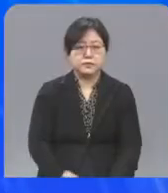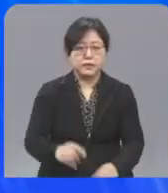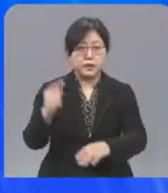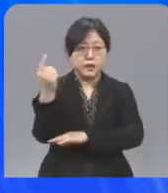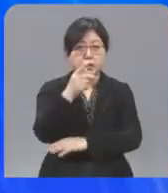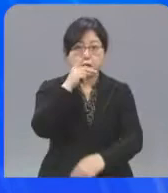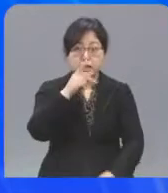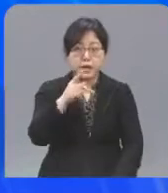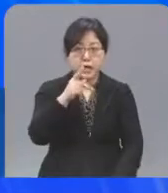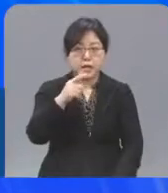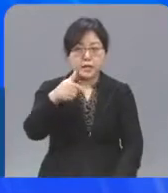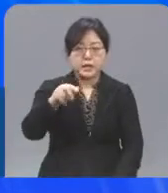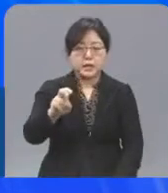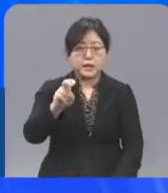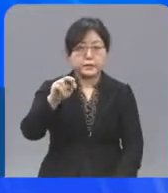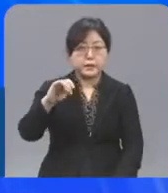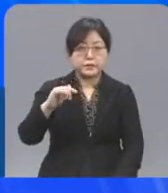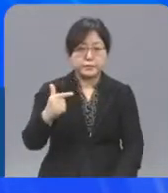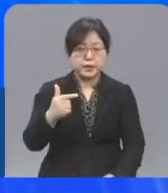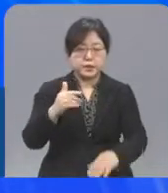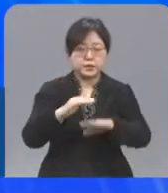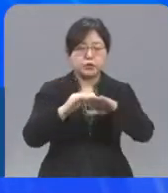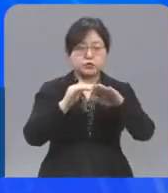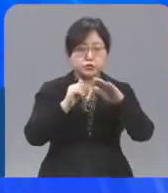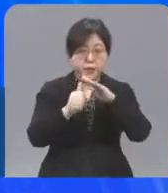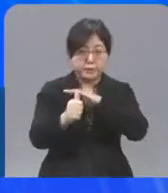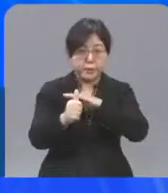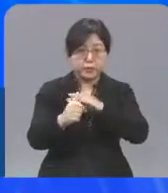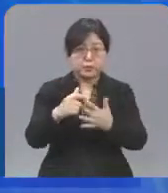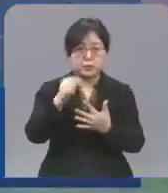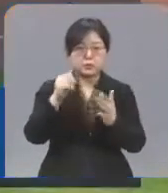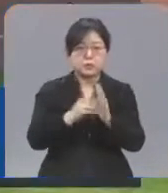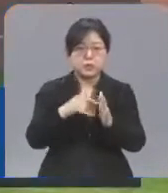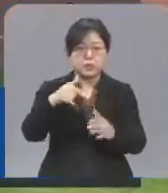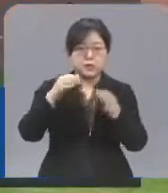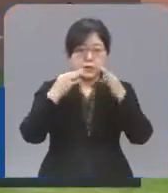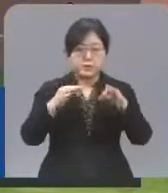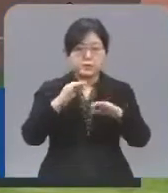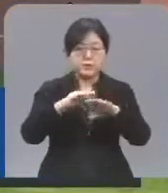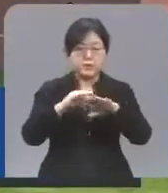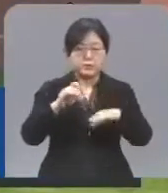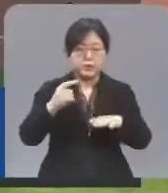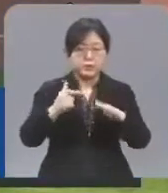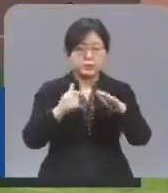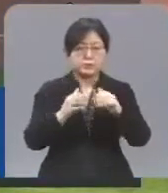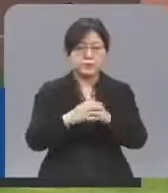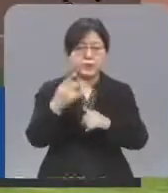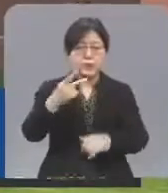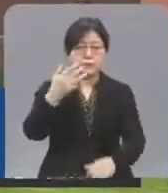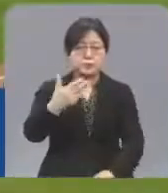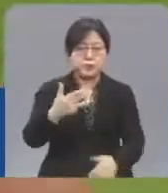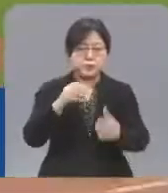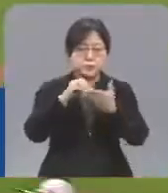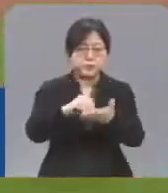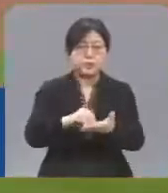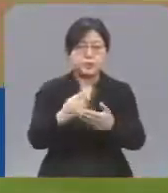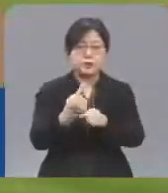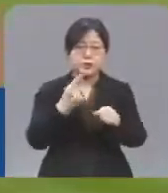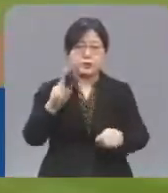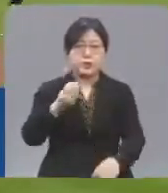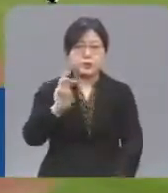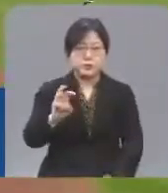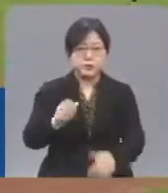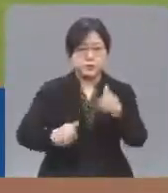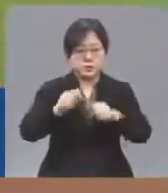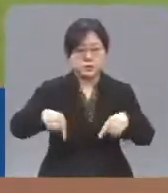프로야구 기아 타이거스의 김선빈 선수가 주장으로 선임됐습니다. 김선빈 선수는 2008년 기아에 입단했으며 지난해